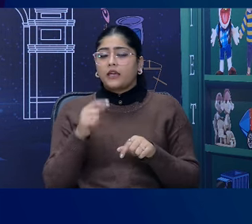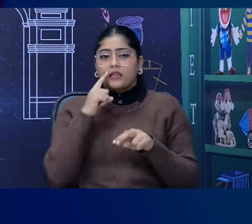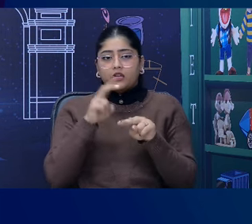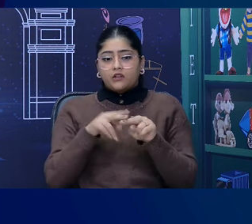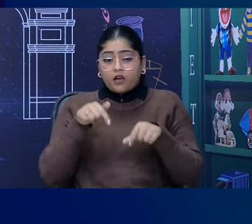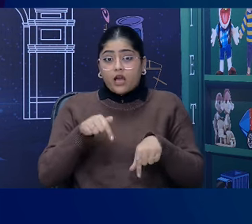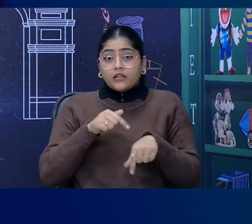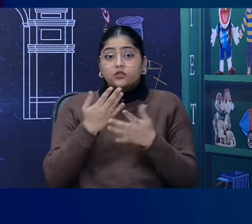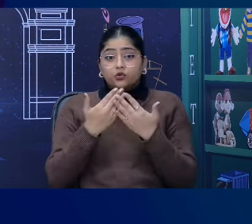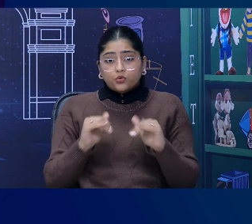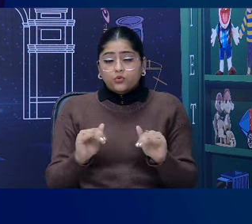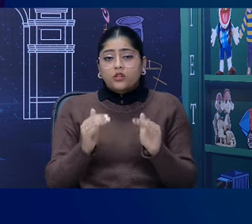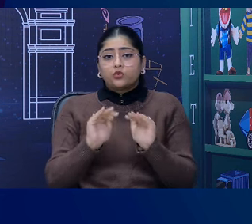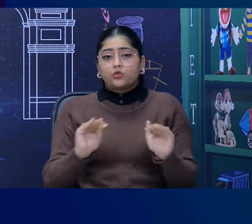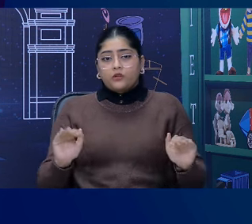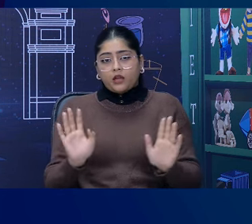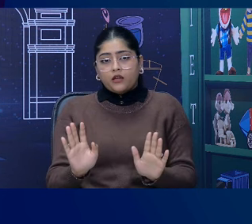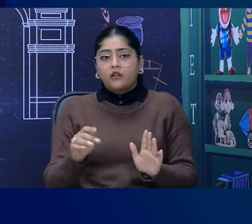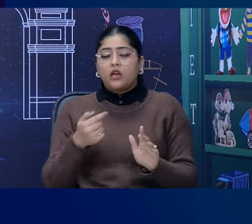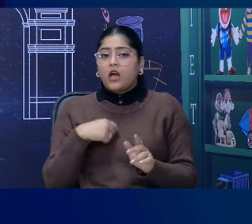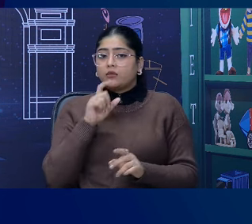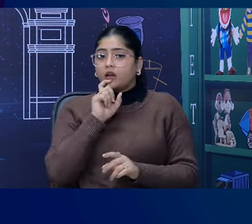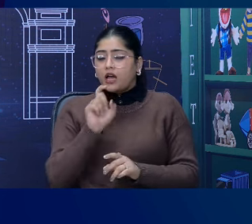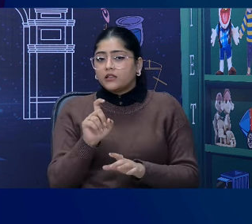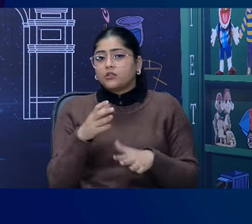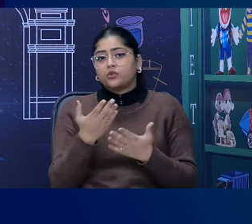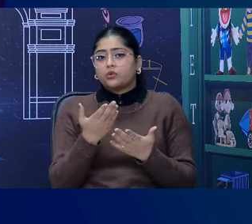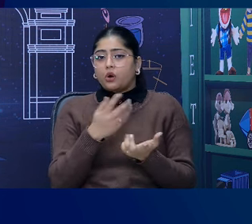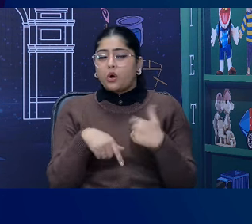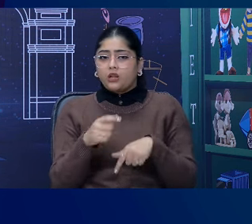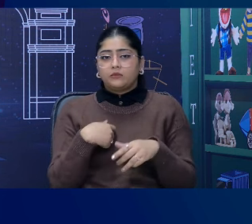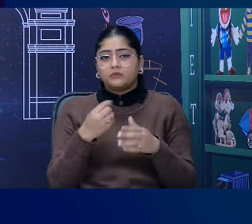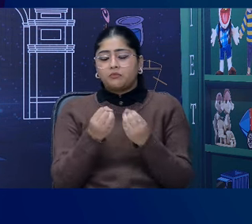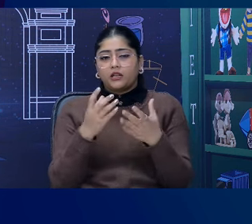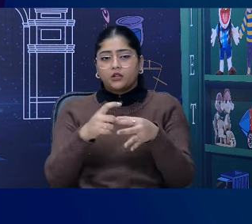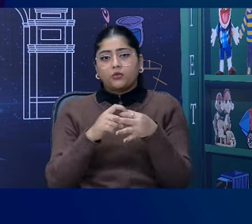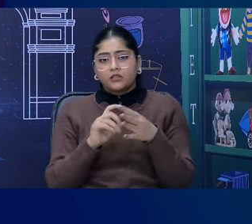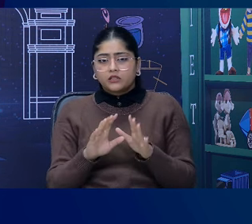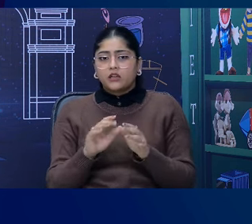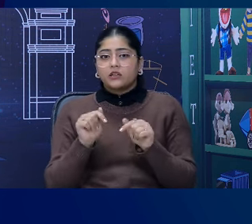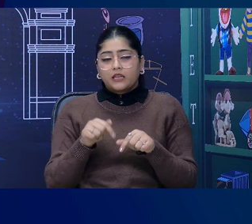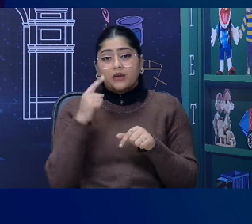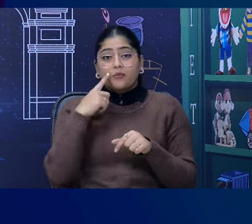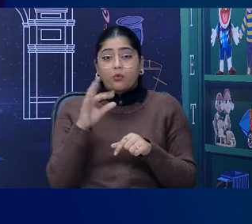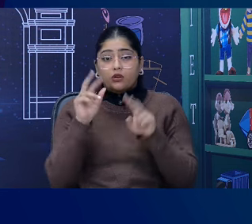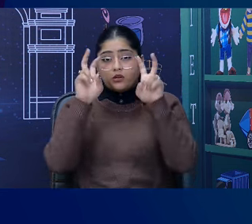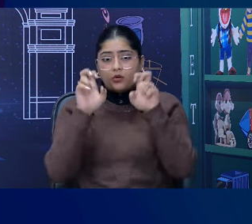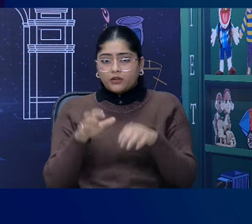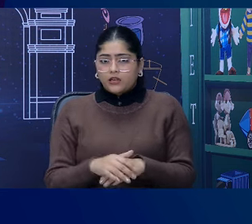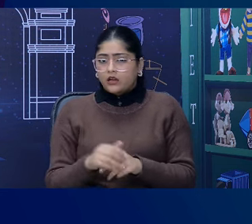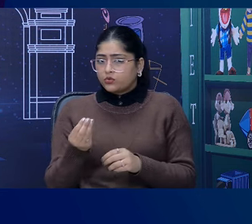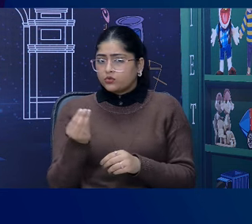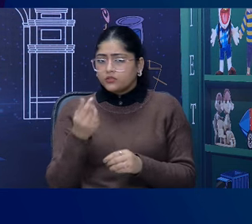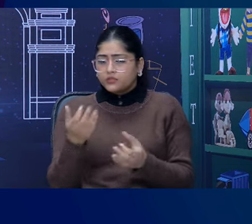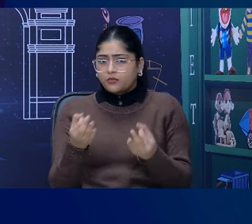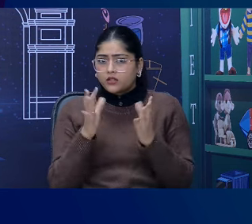ही अच्छे से रिलेट कर सकते हैं और यह जरूरत है इस पे बात करने की तो क्या कुछ स्पेशल है आपके पास हमारे लर्नर्स के लिए मैम बक ठीक है सबसे